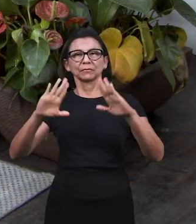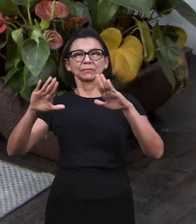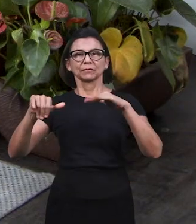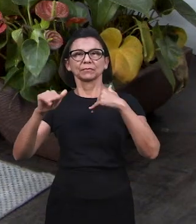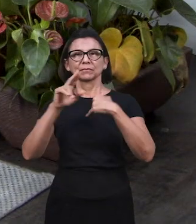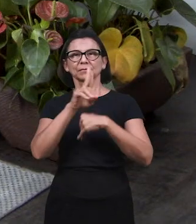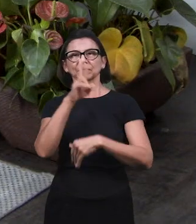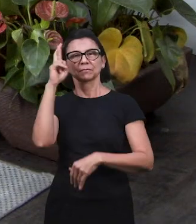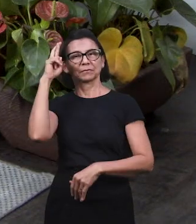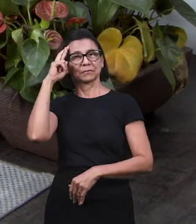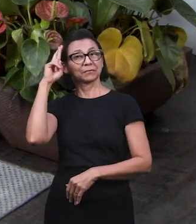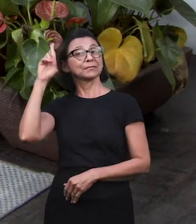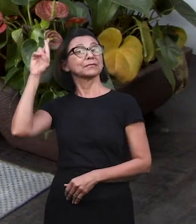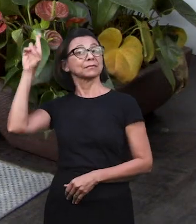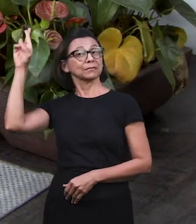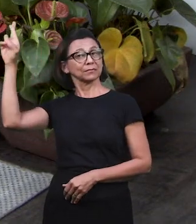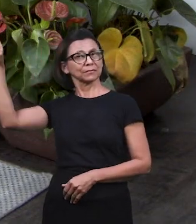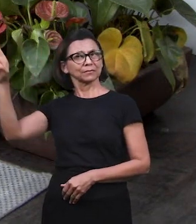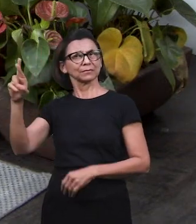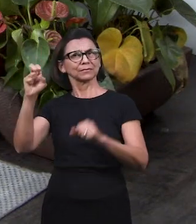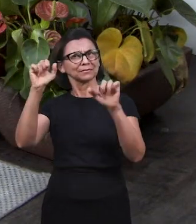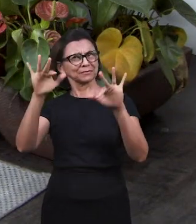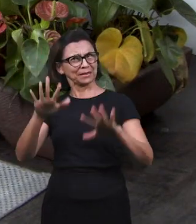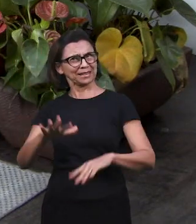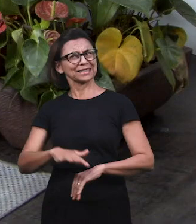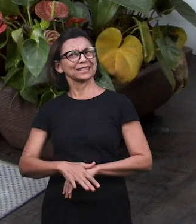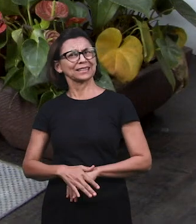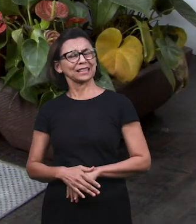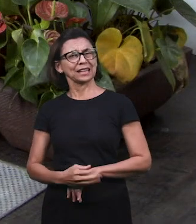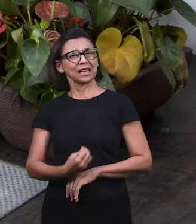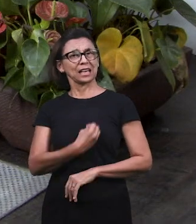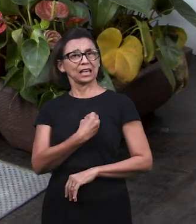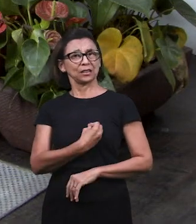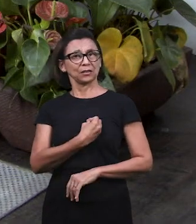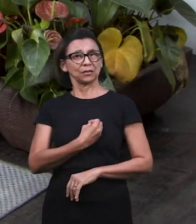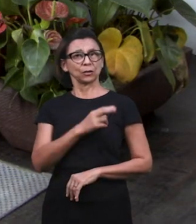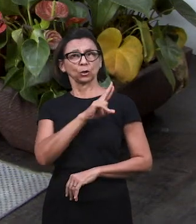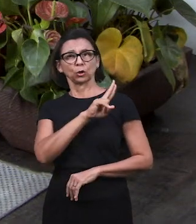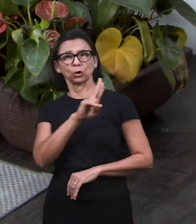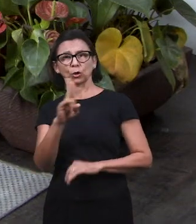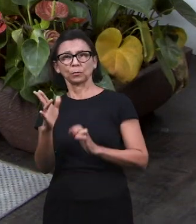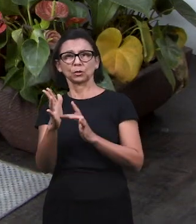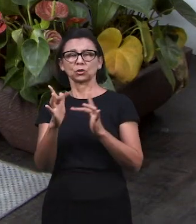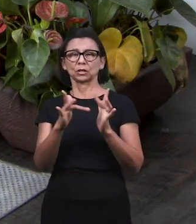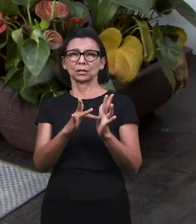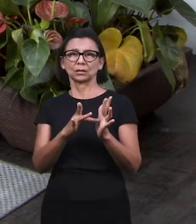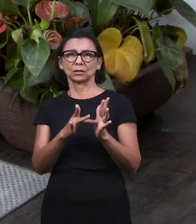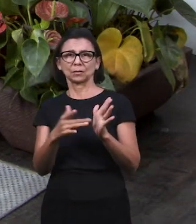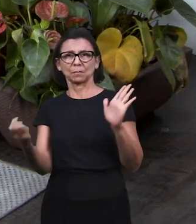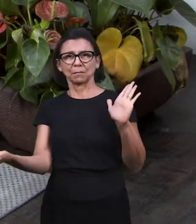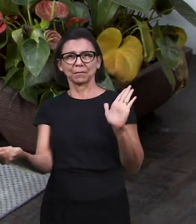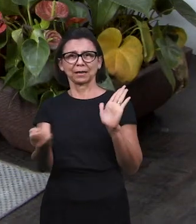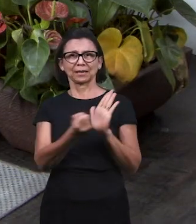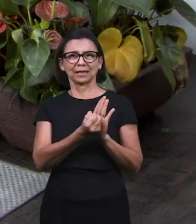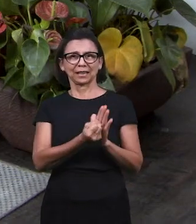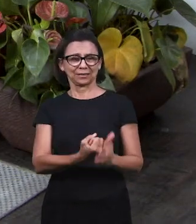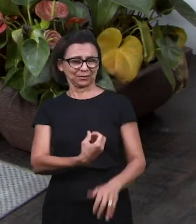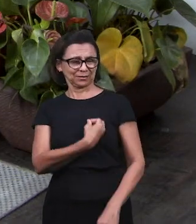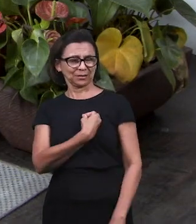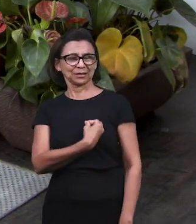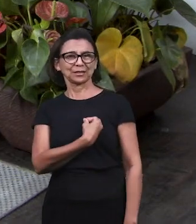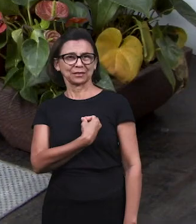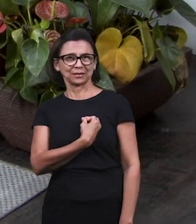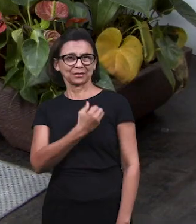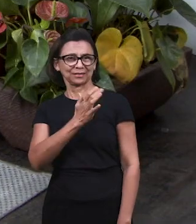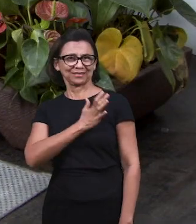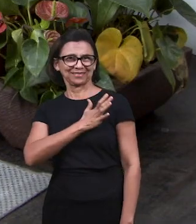Loué soit le nom du Seigneur. Quelle bénédiction c'est de vivre avec le nom du Seigneur Jésus marqué dans nos